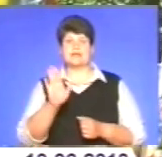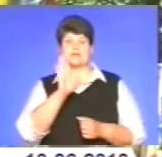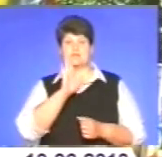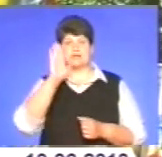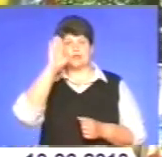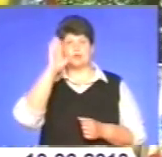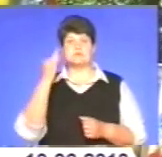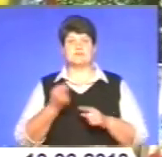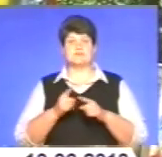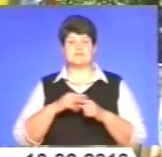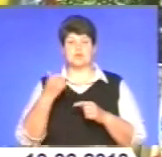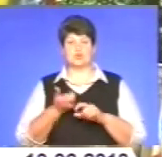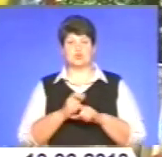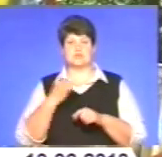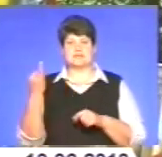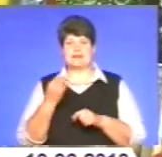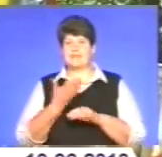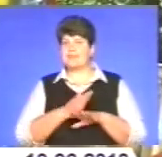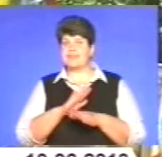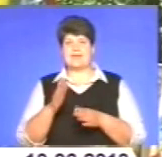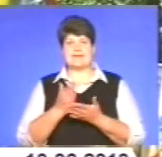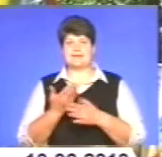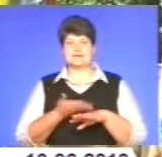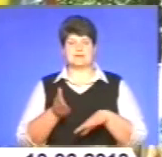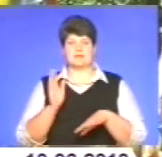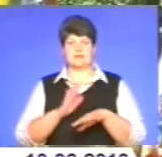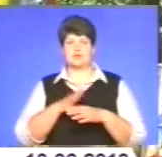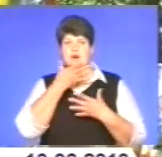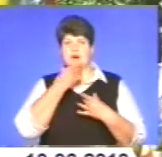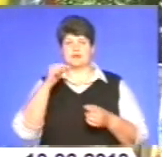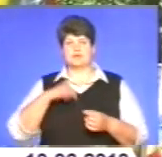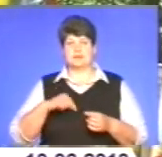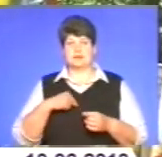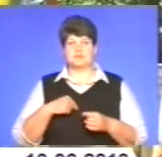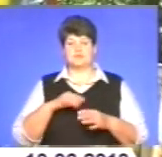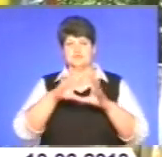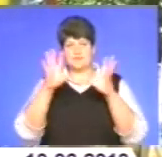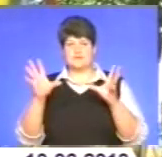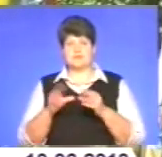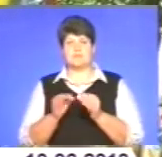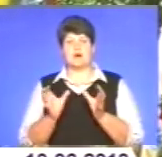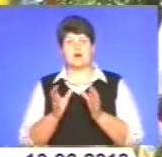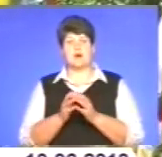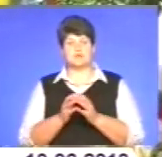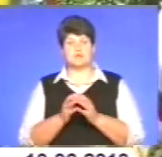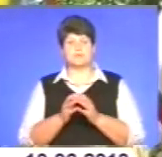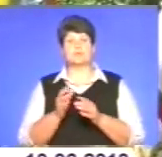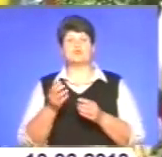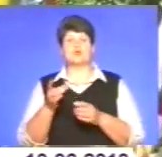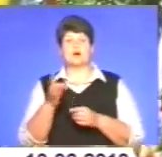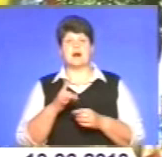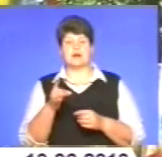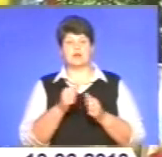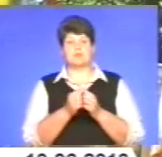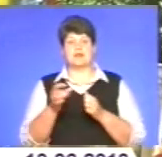дуже цікаво, і це не є зовсім складно, і гарний настрій зазвичай зі всіма разом, тому що район біля району